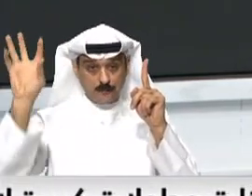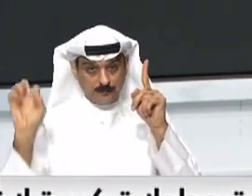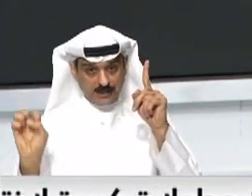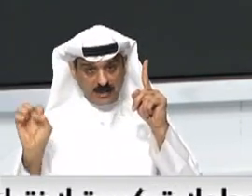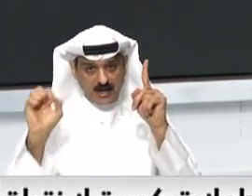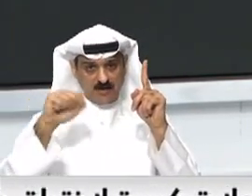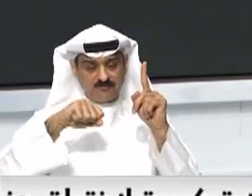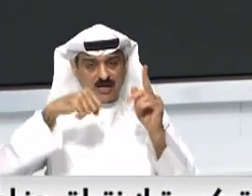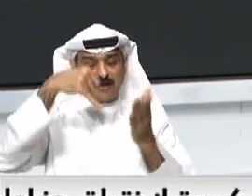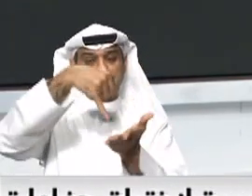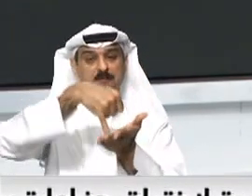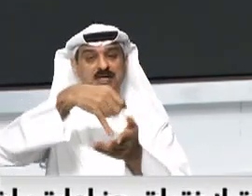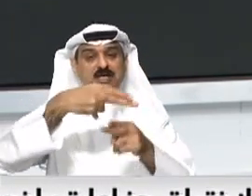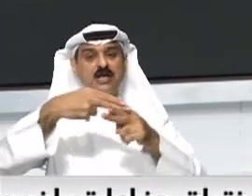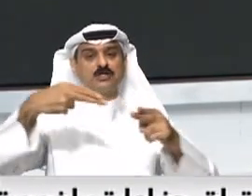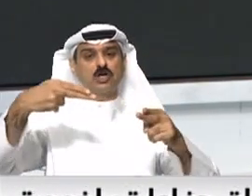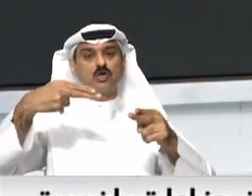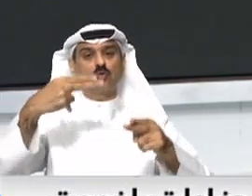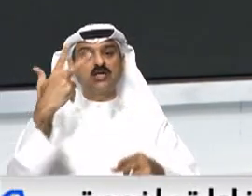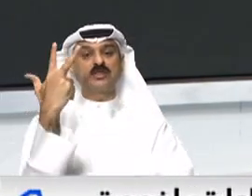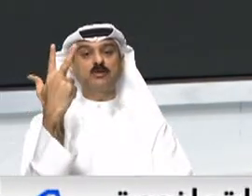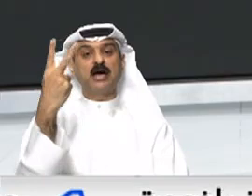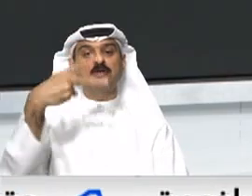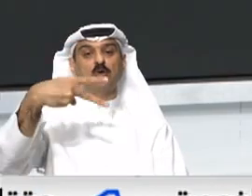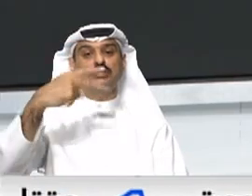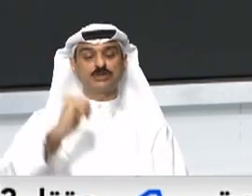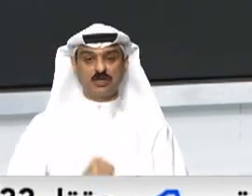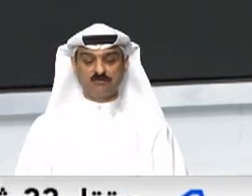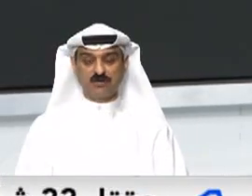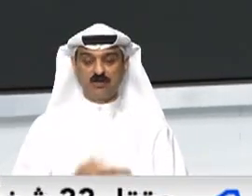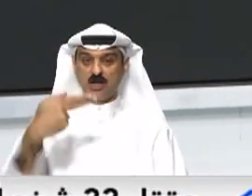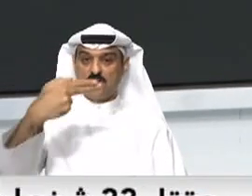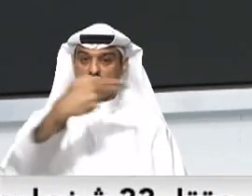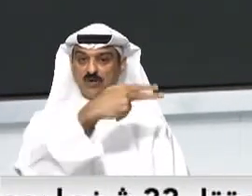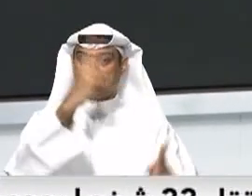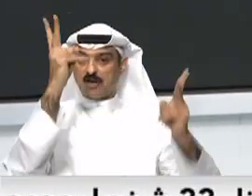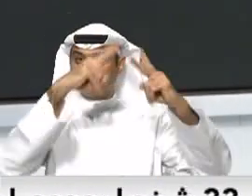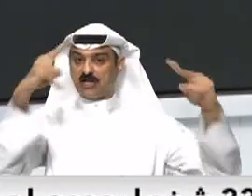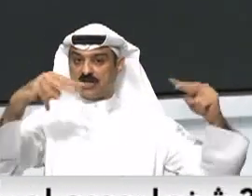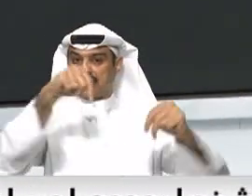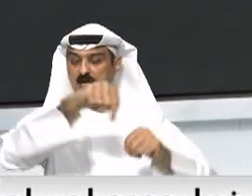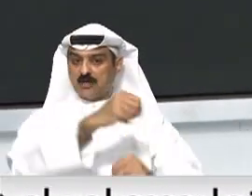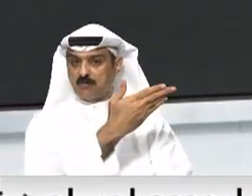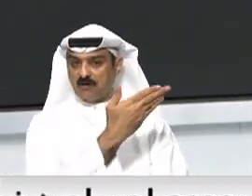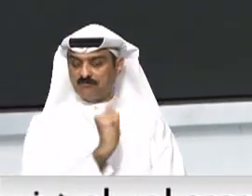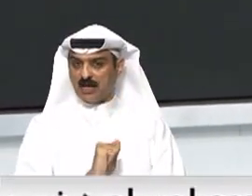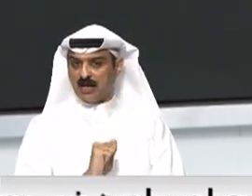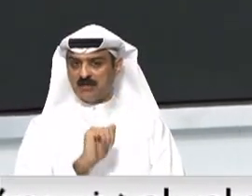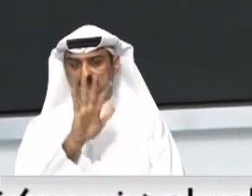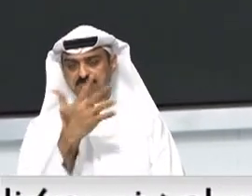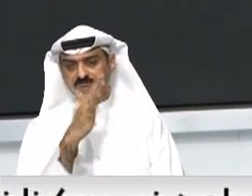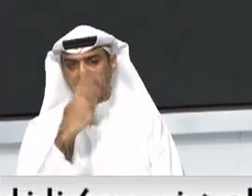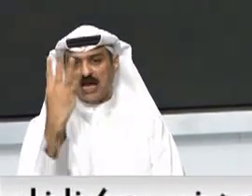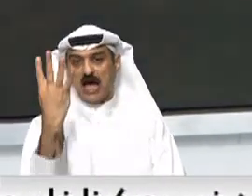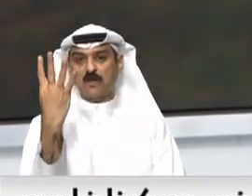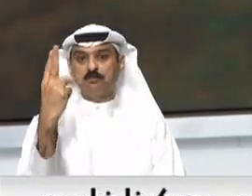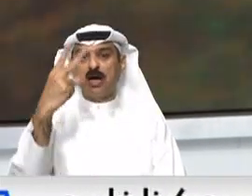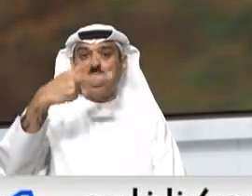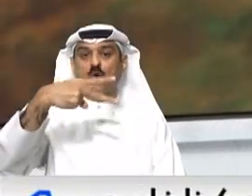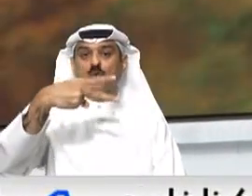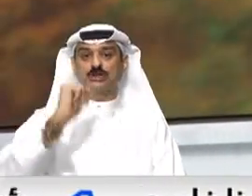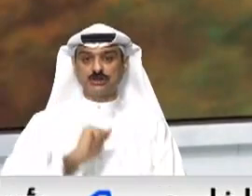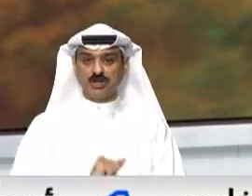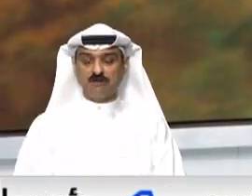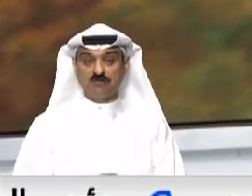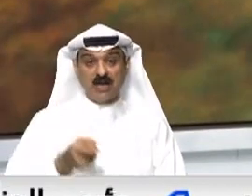مدينه الكويت قد تصل الى 28 درجه مئويه المناطق الغربيه من دوله الكويت السالم الشقايه قد تصل الى 24 درجه